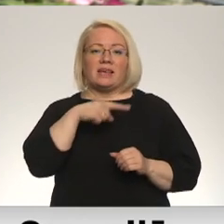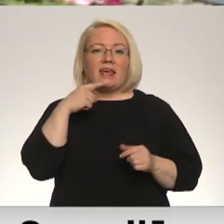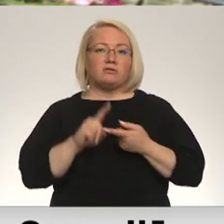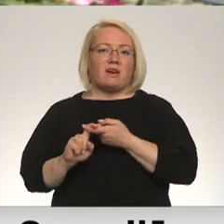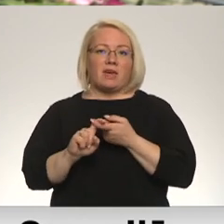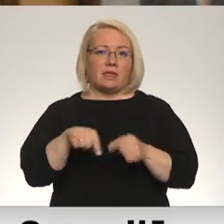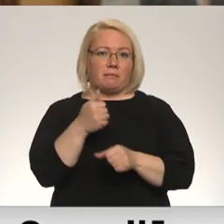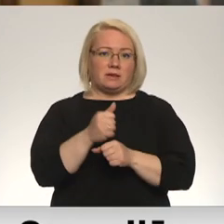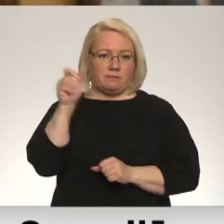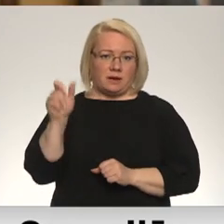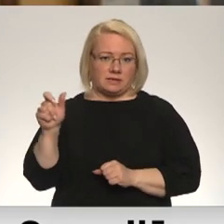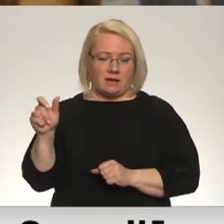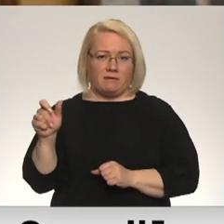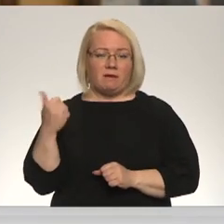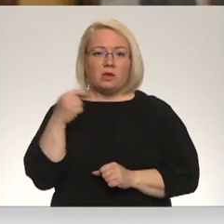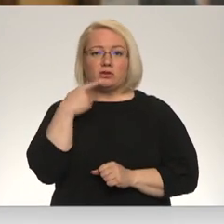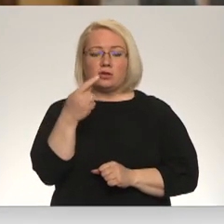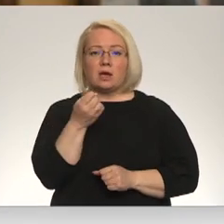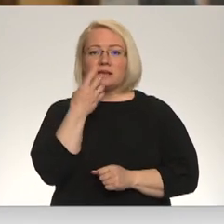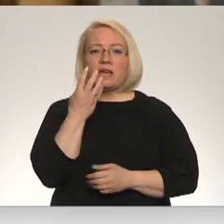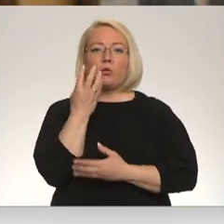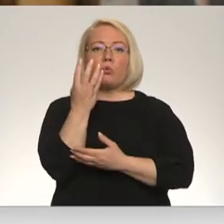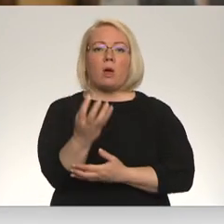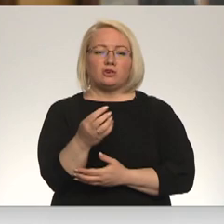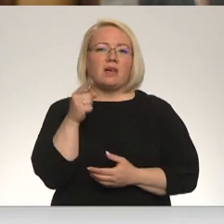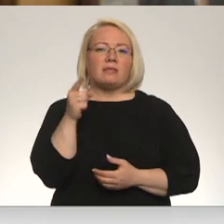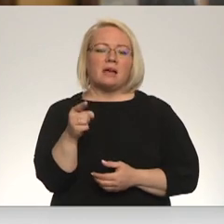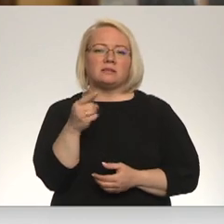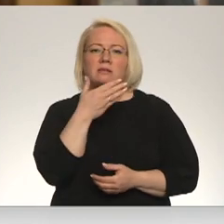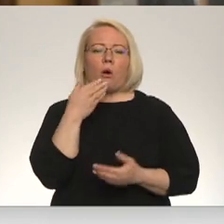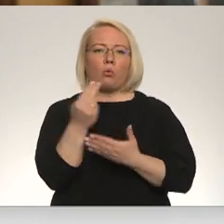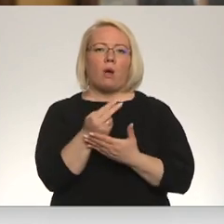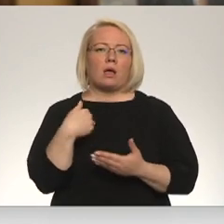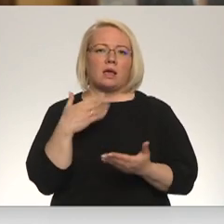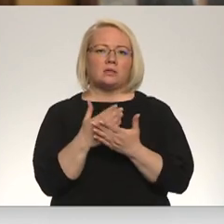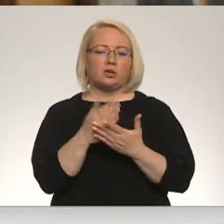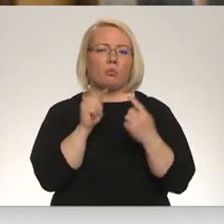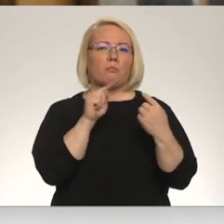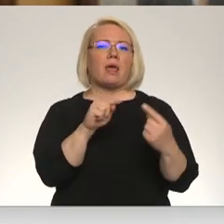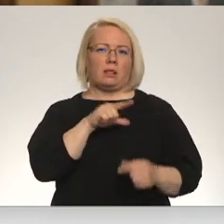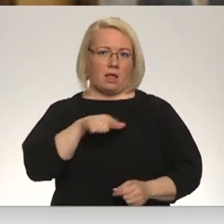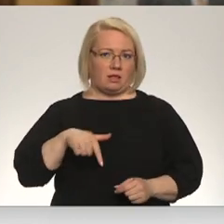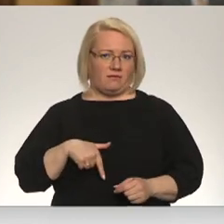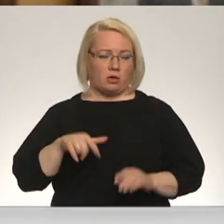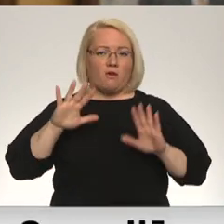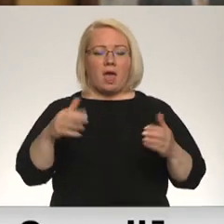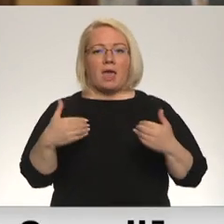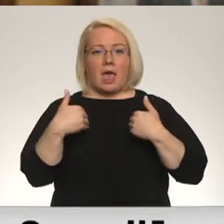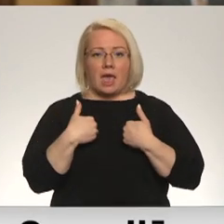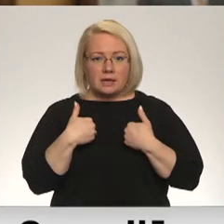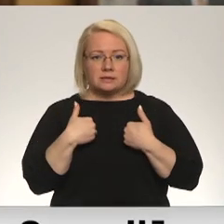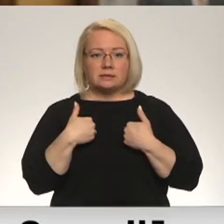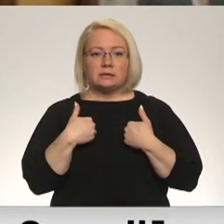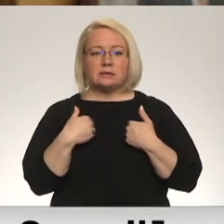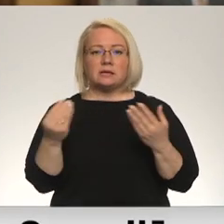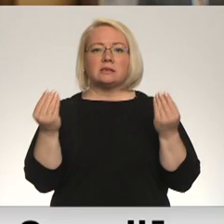pārstāvji. Ziedu nolikšana tas nenozīmē, ka es esmu pret Latviju vai ka es slavēju